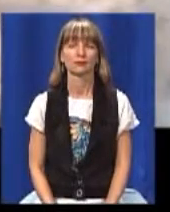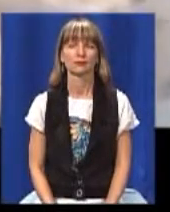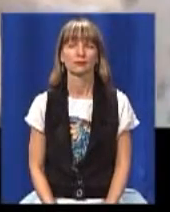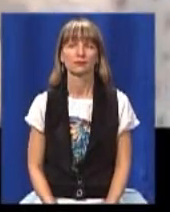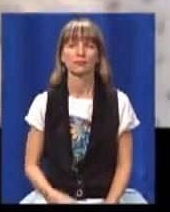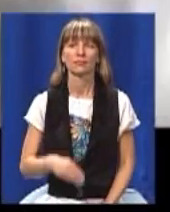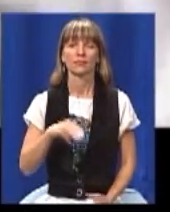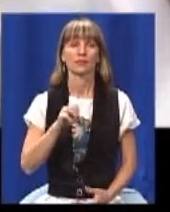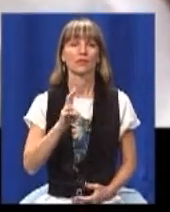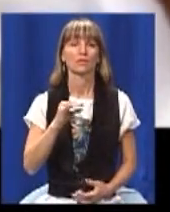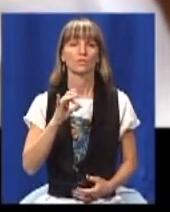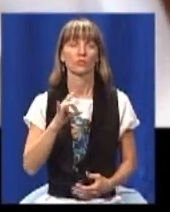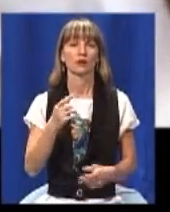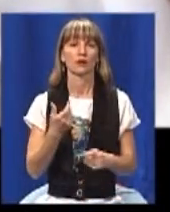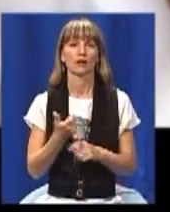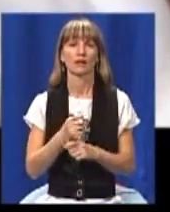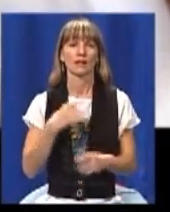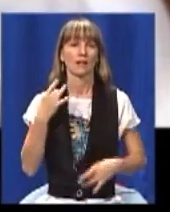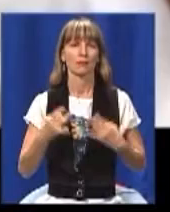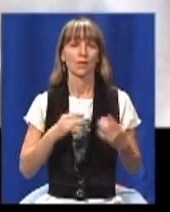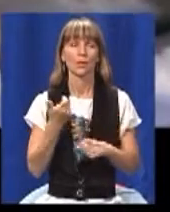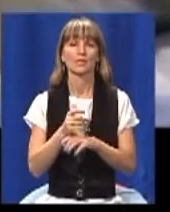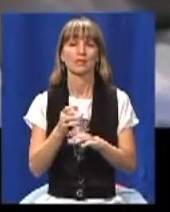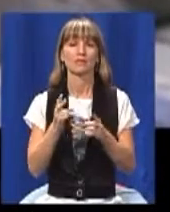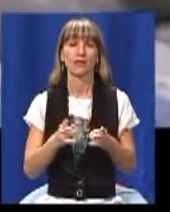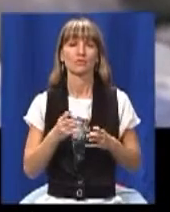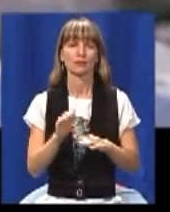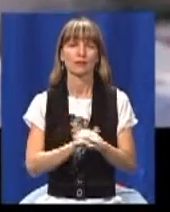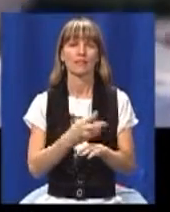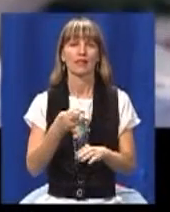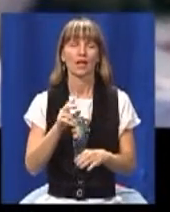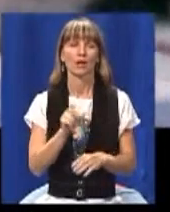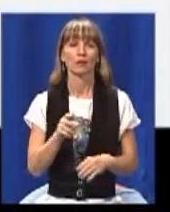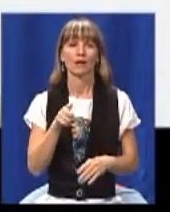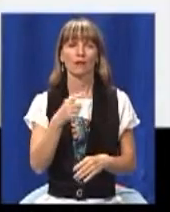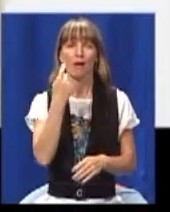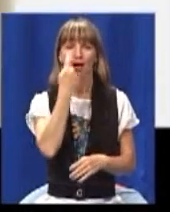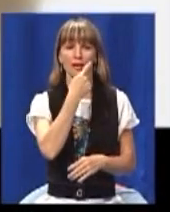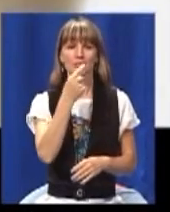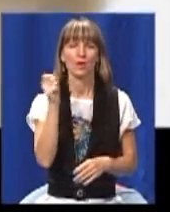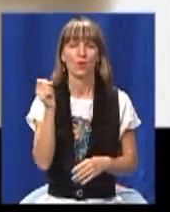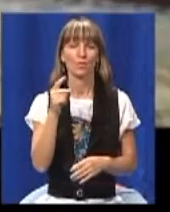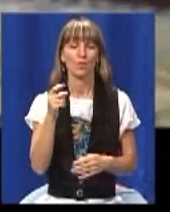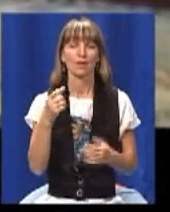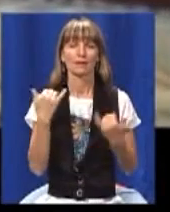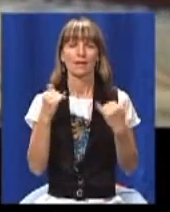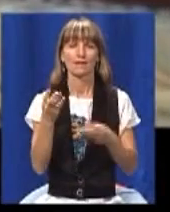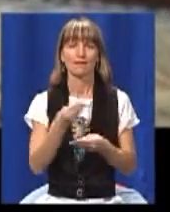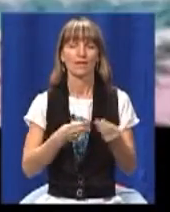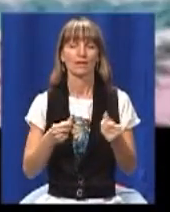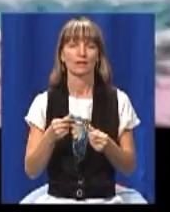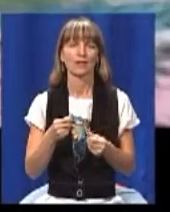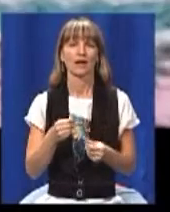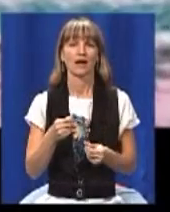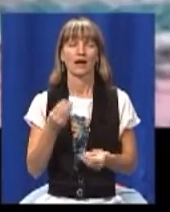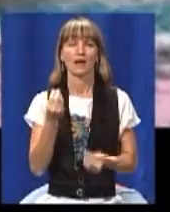Кінез – це миле створіння, що невередує і дуже ласкавий до людей. Його аквамаринові очі чарують своїм поглядом. Тонкінська кішка